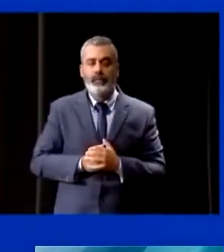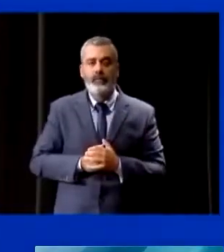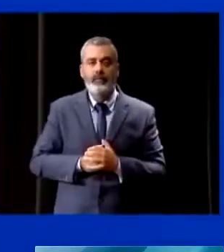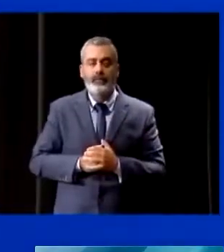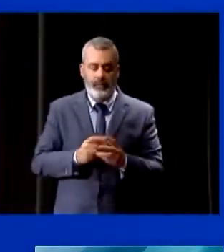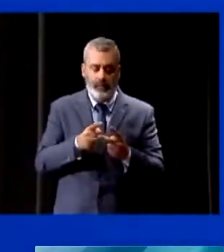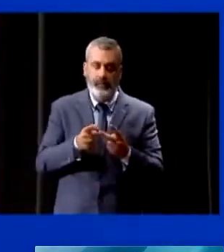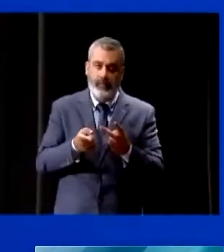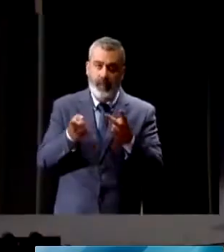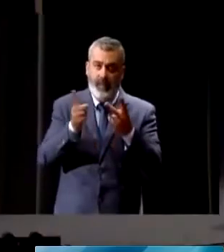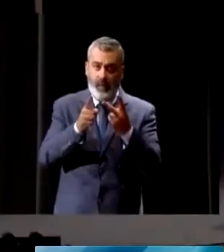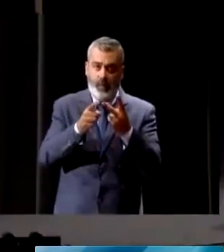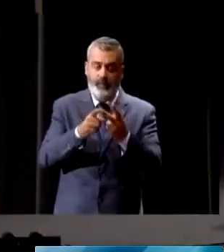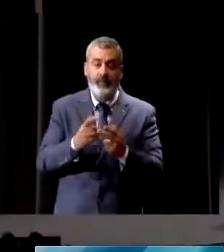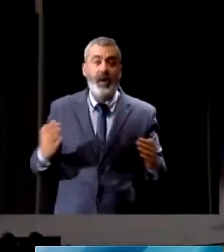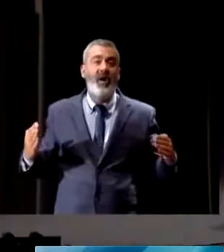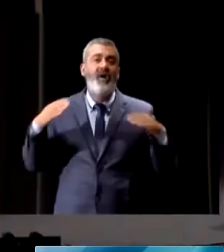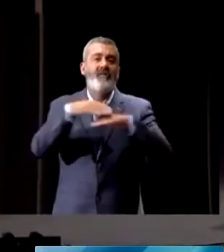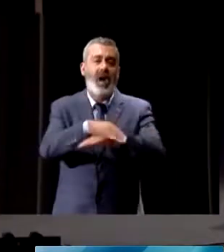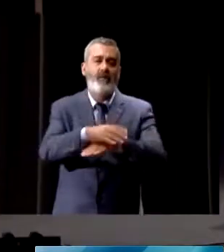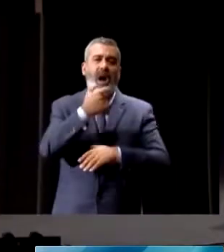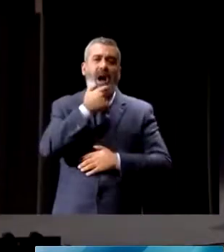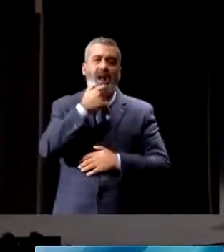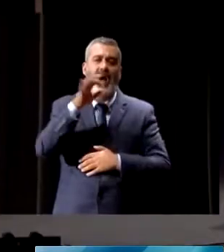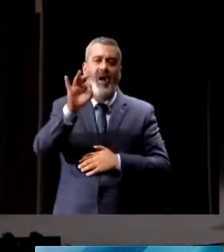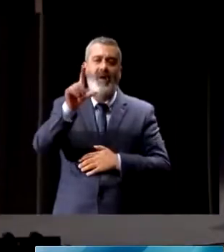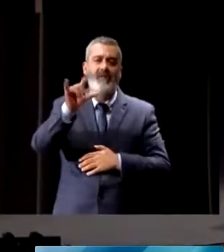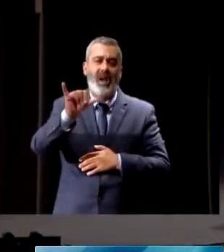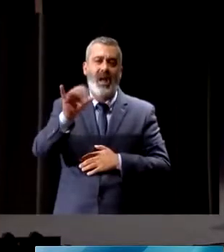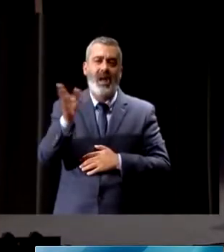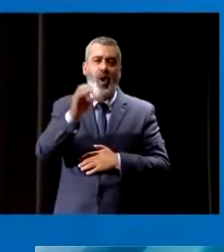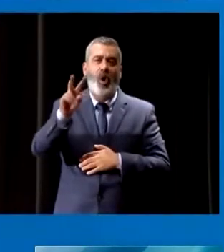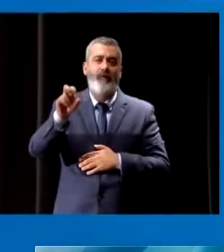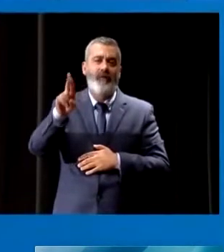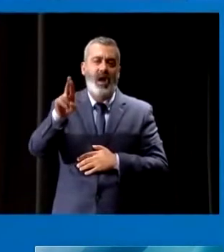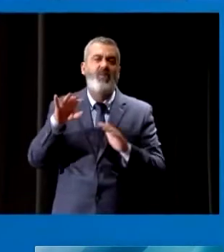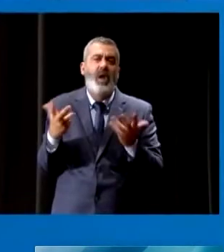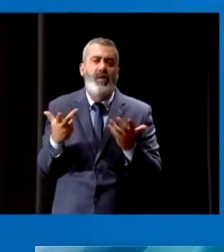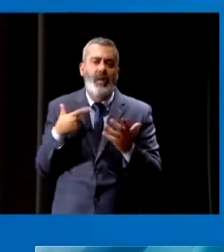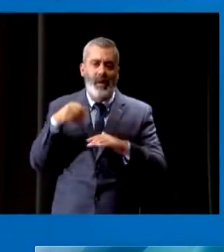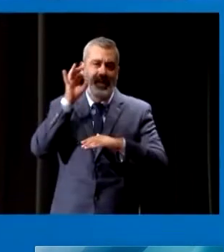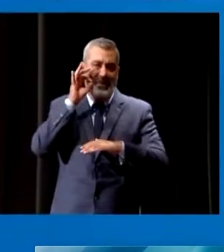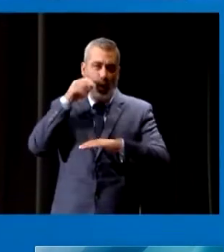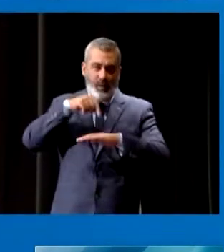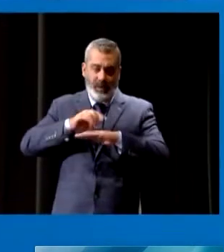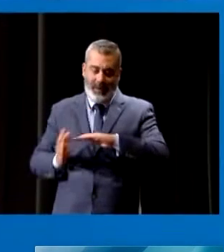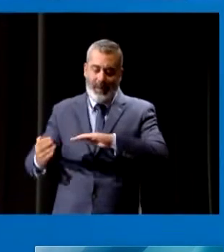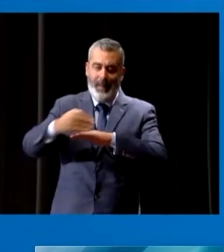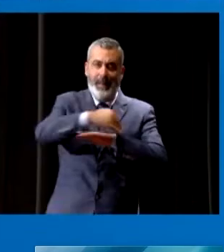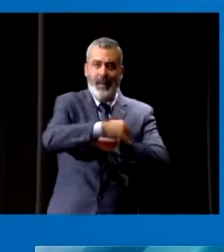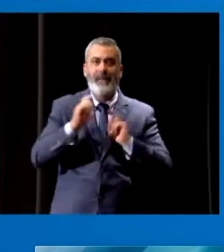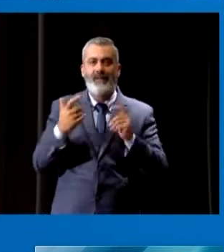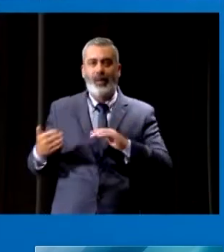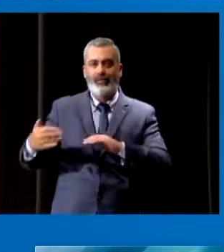Flyover. Το flyover είναι ένα πάρα πολύ καλό έργο για τη Θεσσαλονίκη. Ξέρω και γνωρίζω